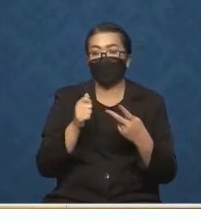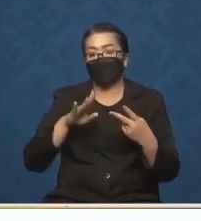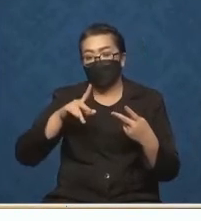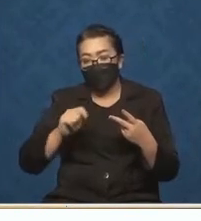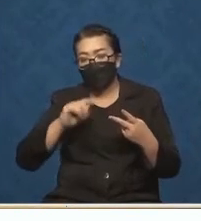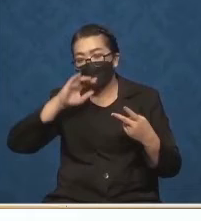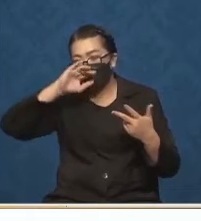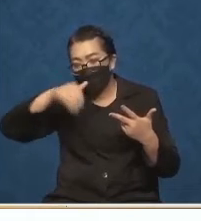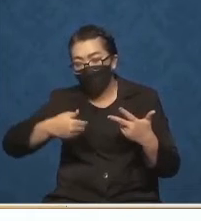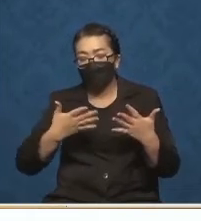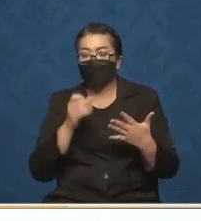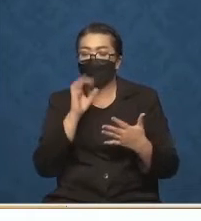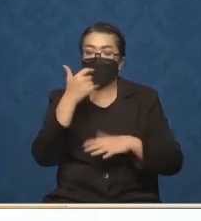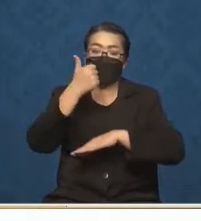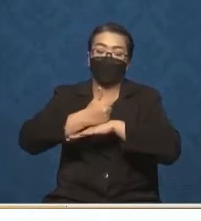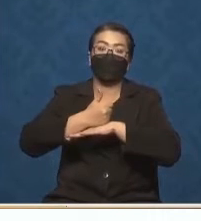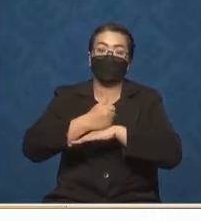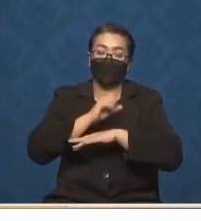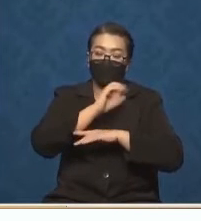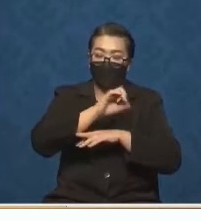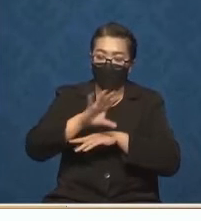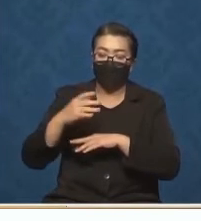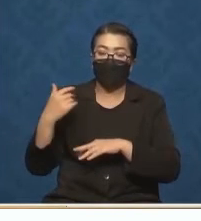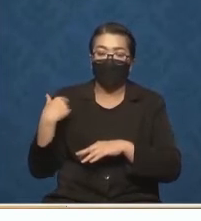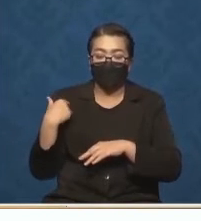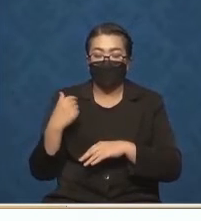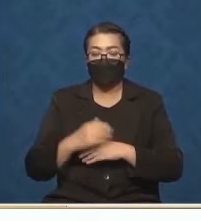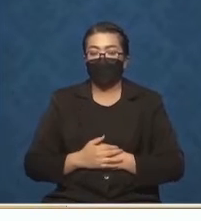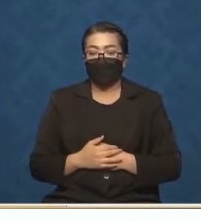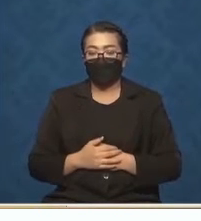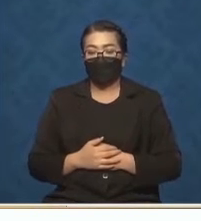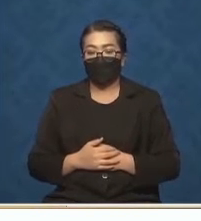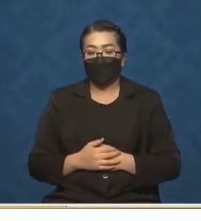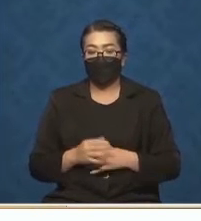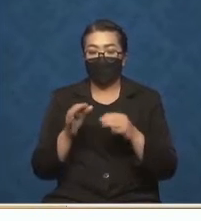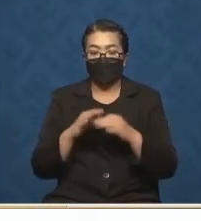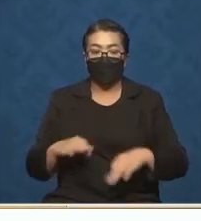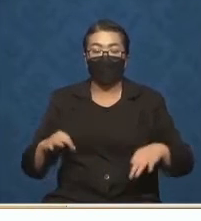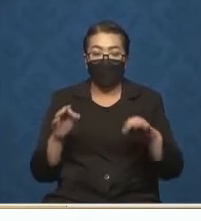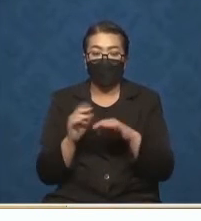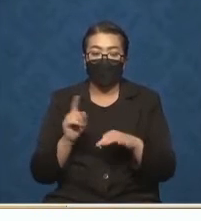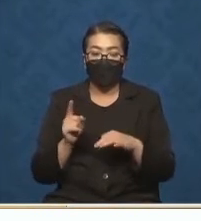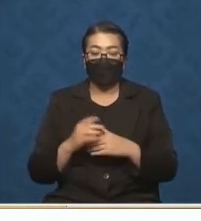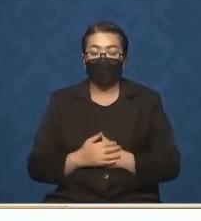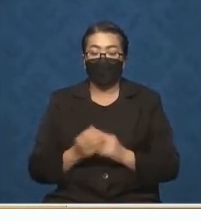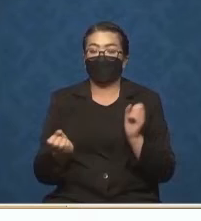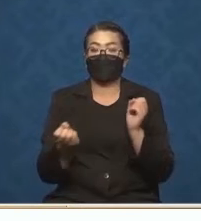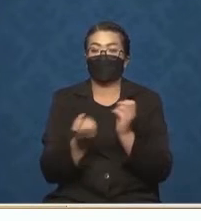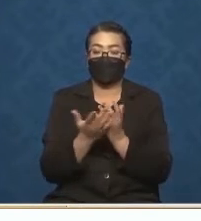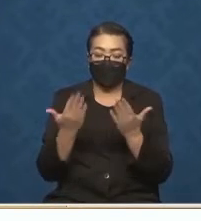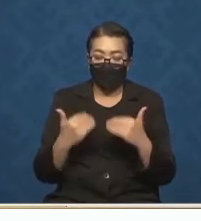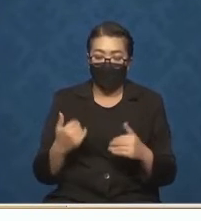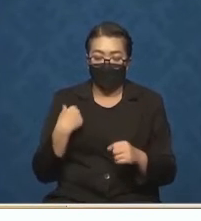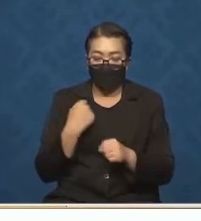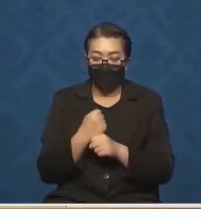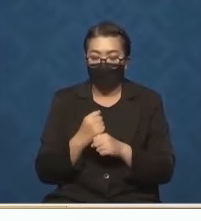าลหรือไมกระทั่งไปบอกใอำเภอร์กำนนผให่บ้านสิ่งที่เกิดขึ้นตอมาก็คอมีการ